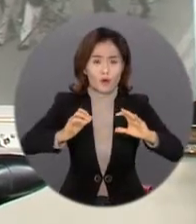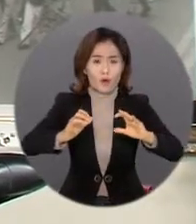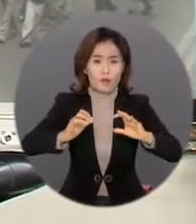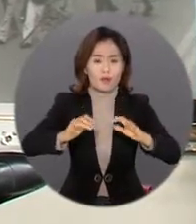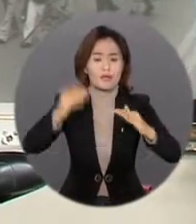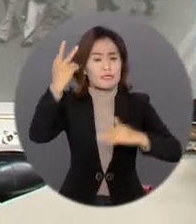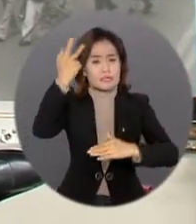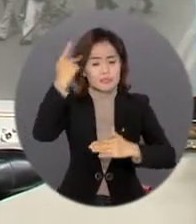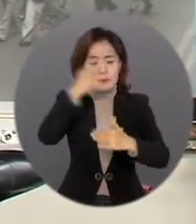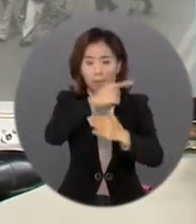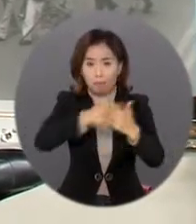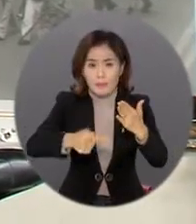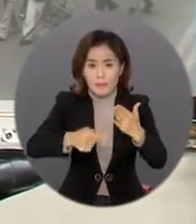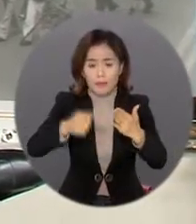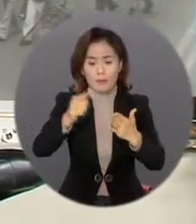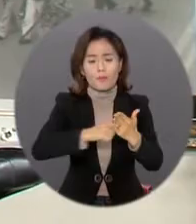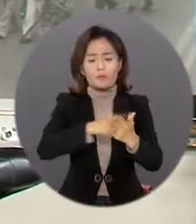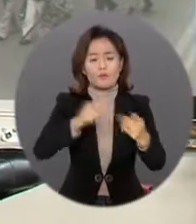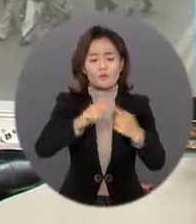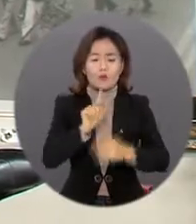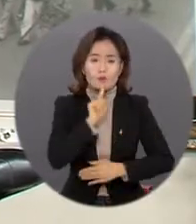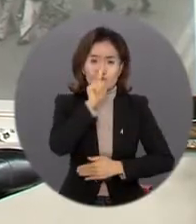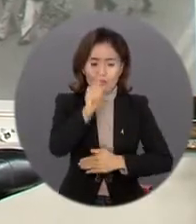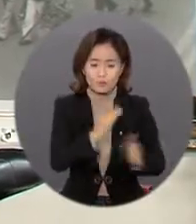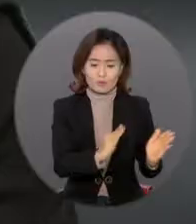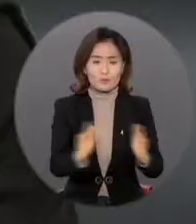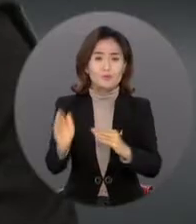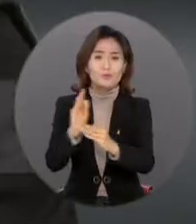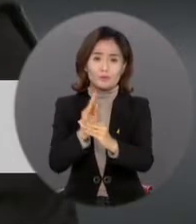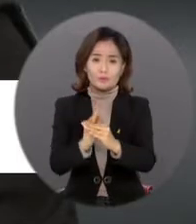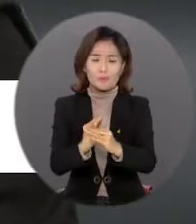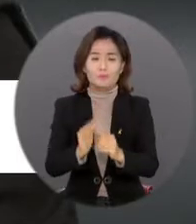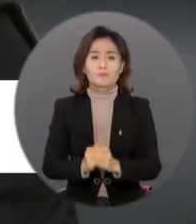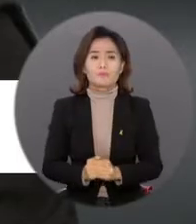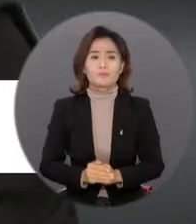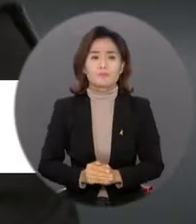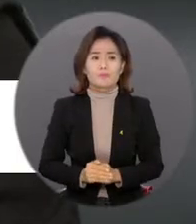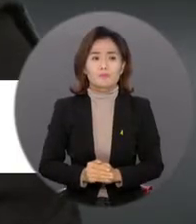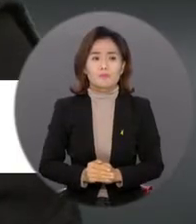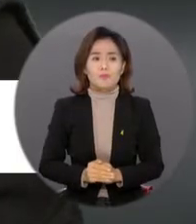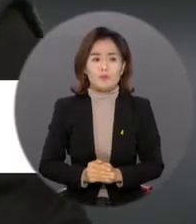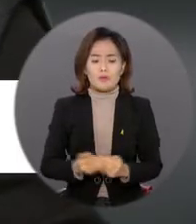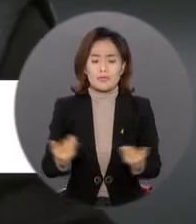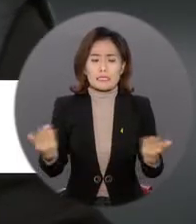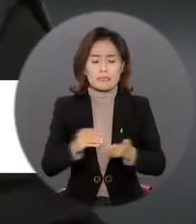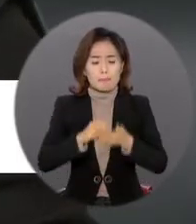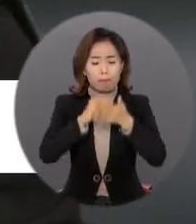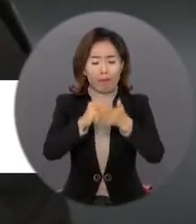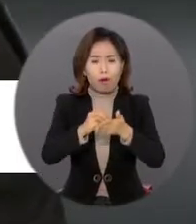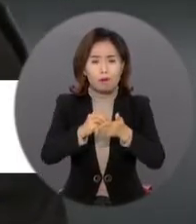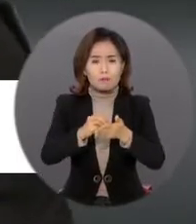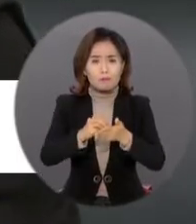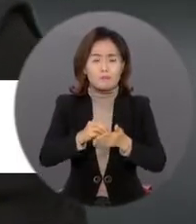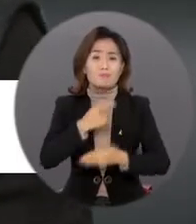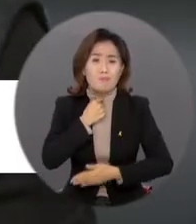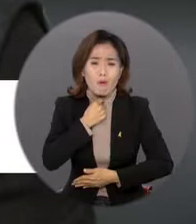상대로 정신적 손해배상 소송 청구를 준비 중입니다. 취직을 하고 싶어도 취직도 못하고 그 사람들이 사찰을 하고